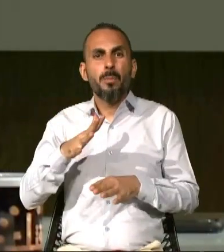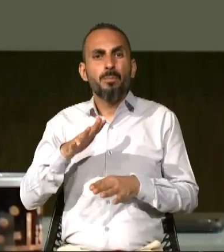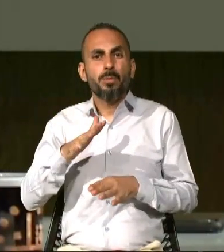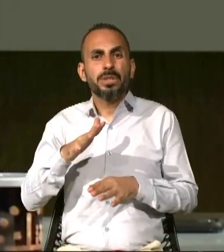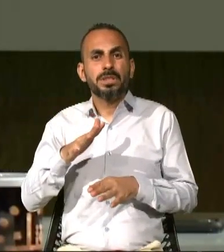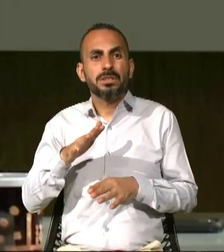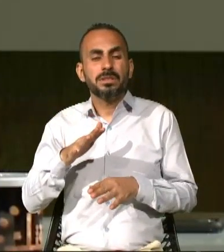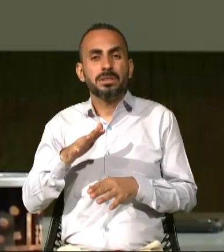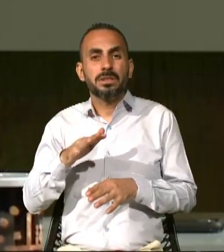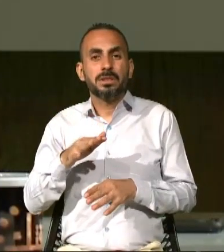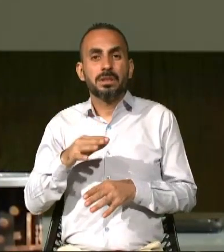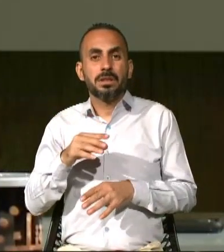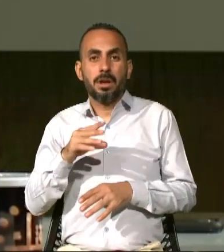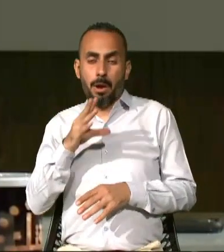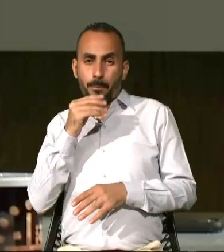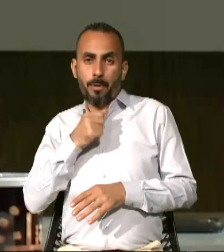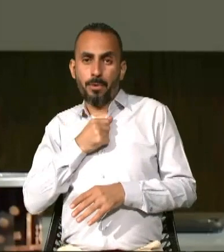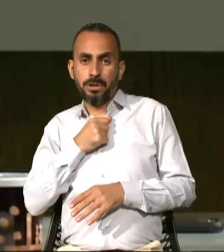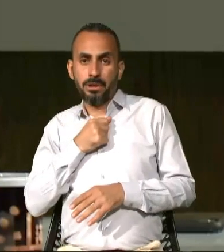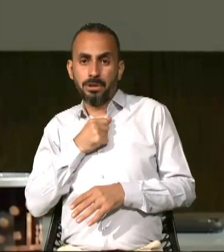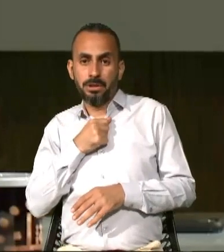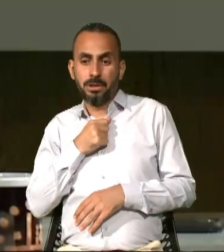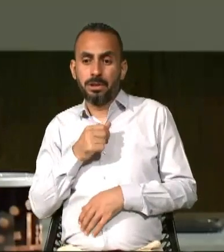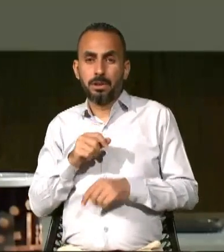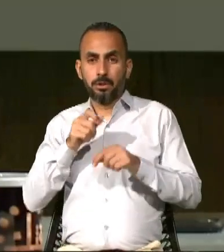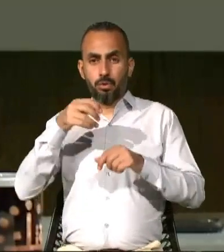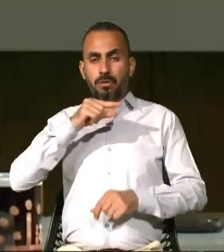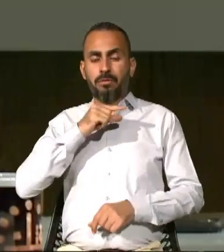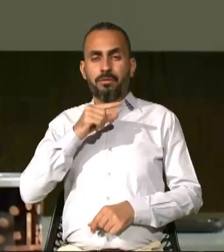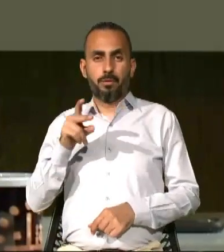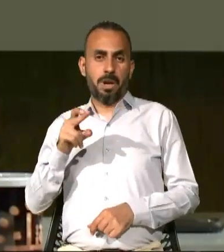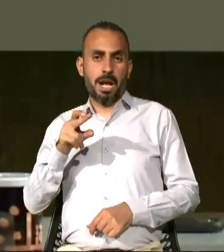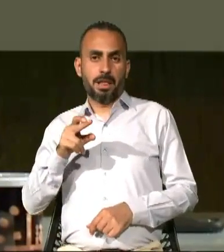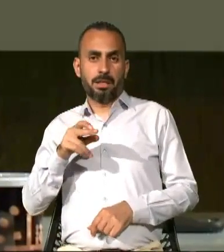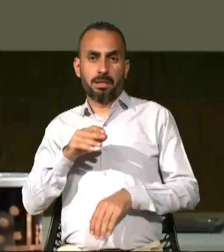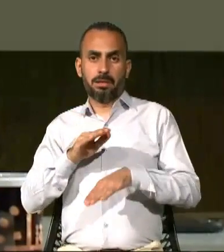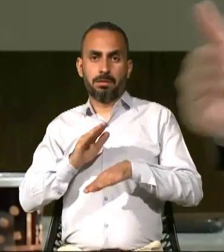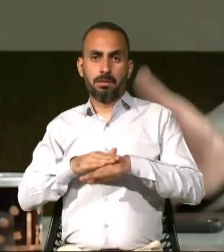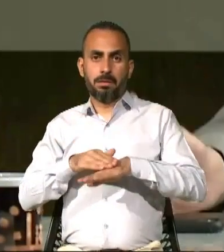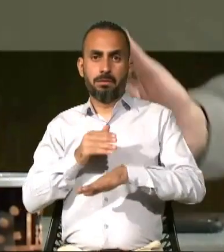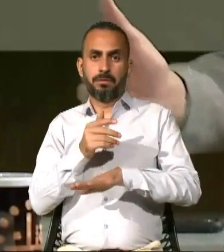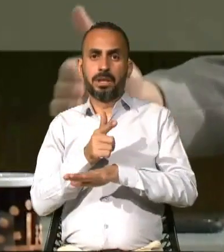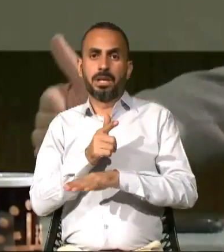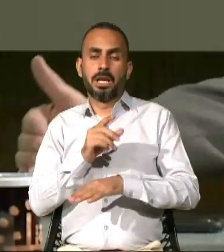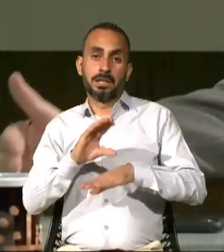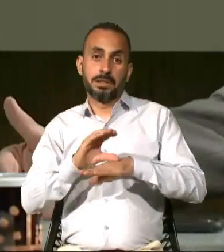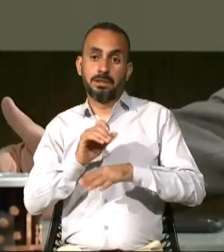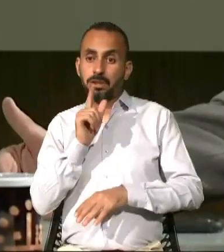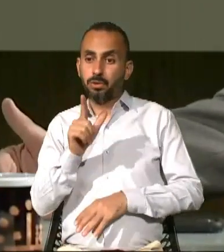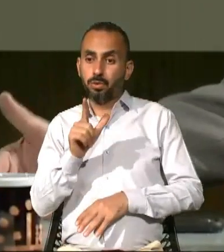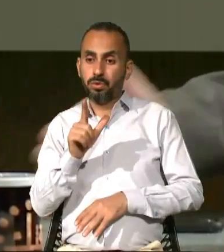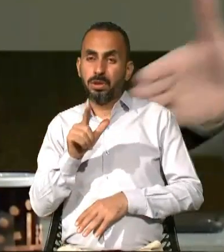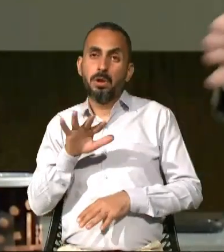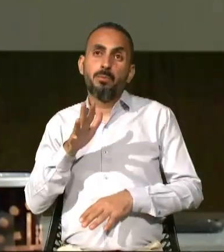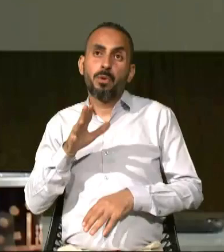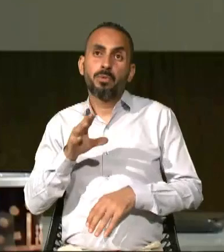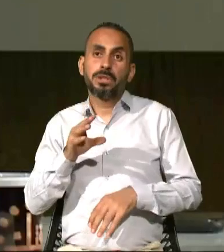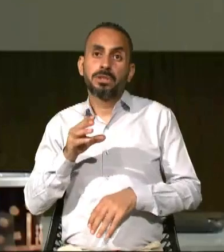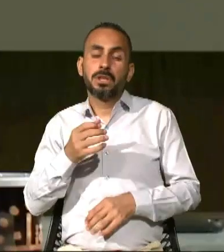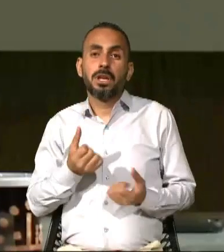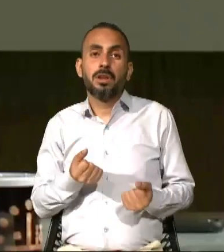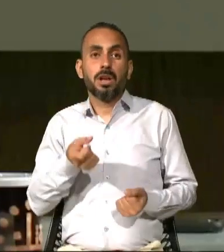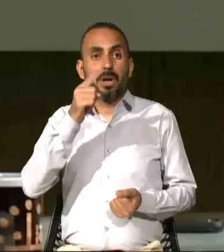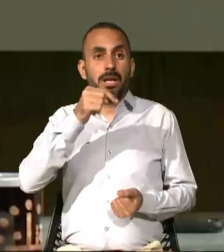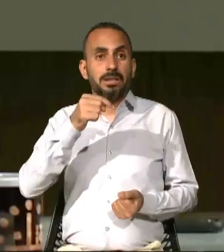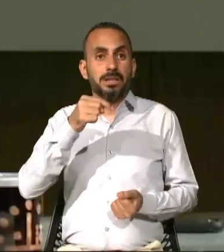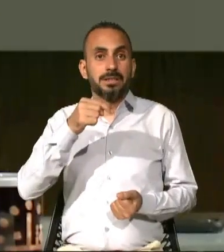وعظ يوم الاحد في الكنيسه يقول لك يوم الاربع احتمال ما يجيش. زي ما بتقول حضرتك وبطرس قال وبولس قال ومن 2000 سنة. طب